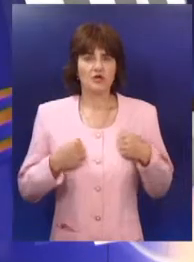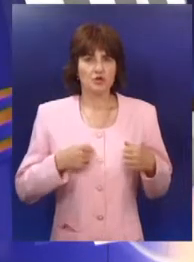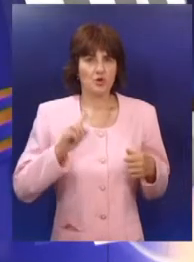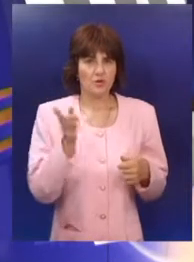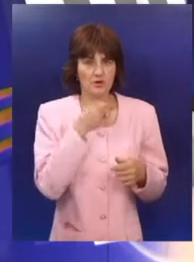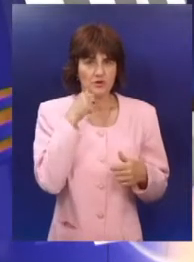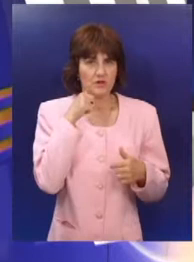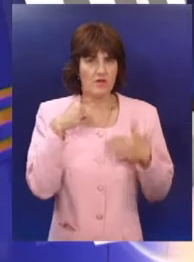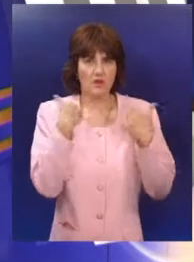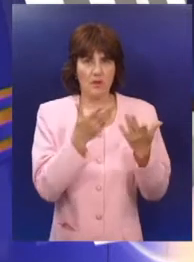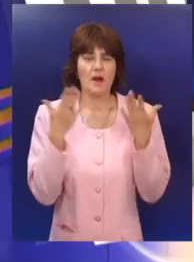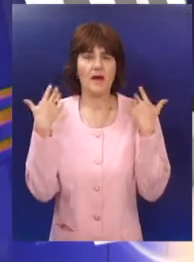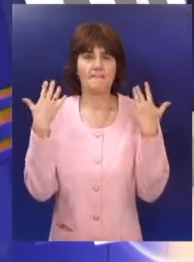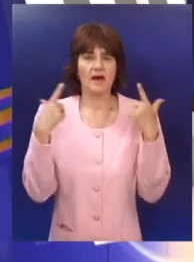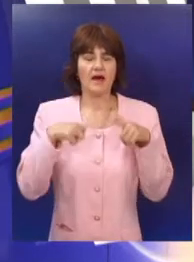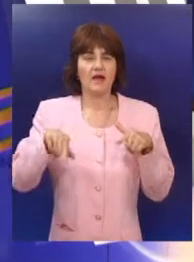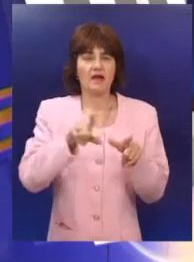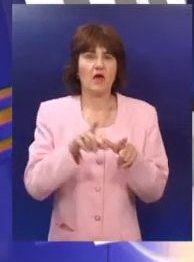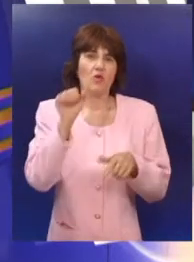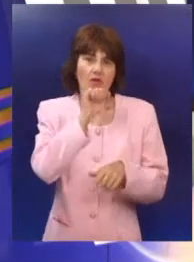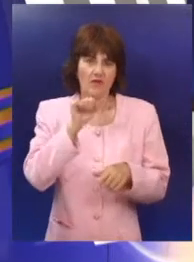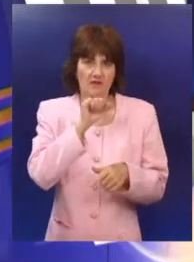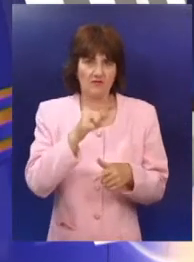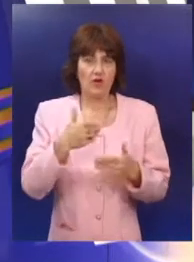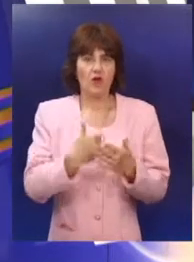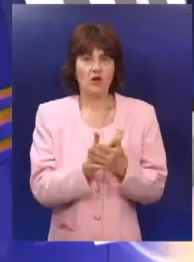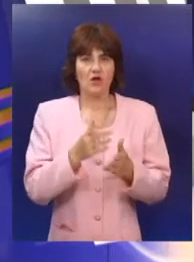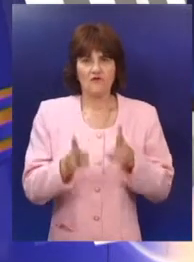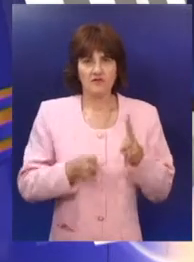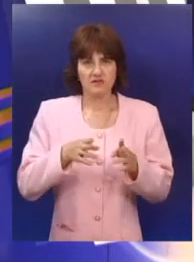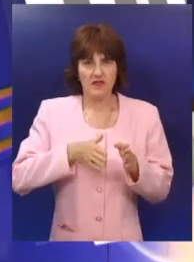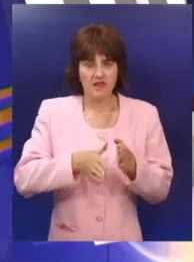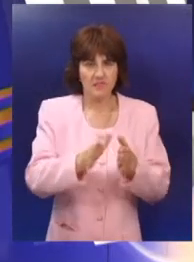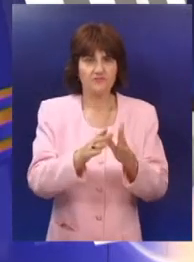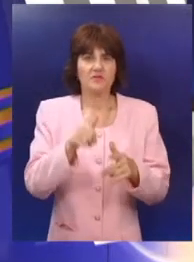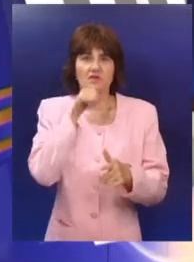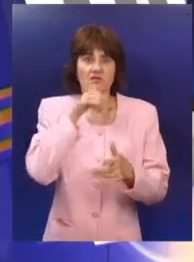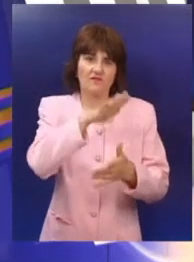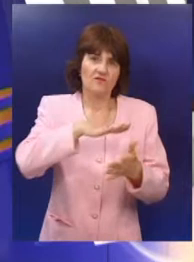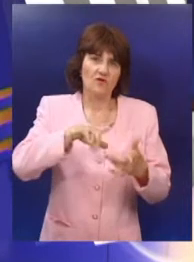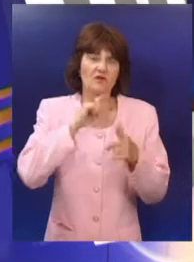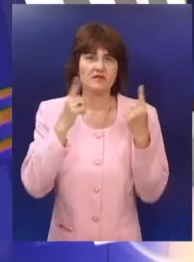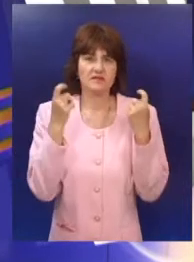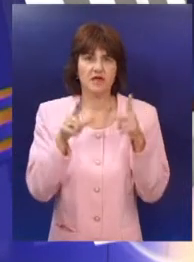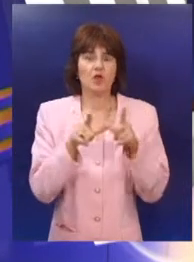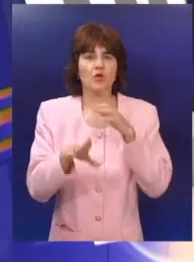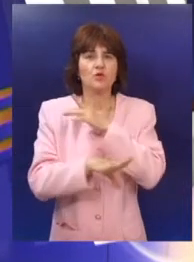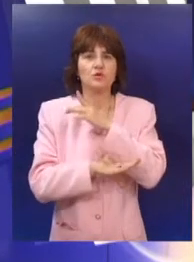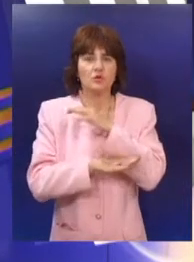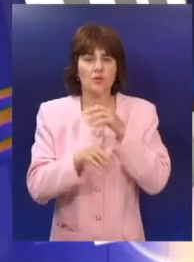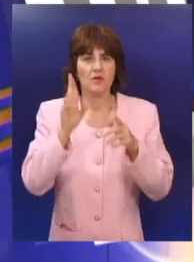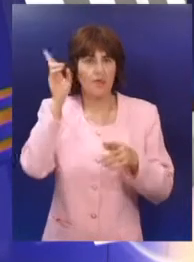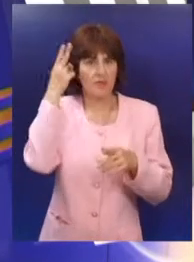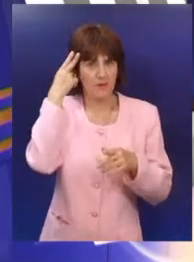Subotičani su dobili park po evropskim standardima. Sa novom trim stazom, veštačkim jezercetom i zelenilom, Dudova šuma je ponovo